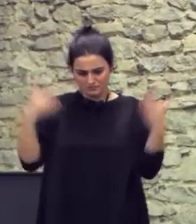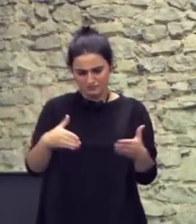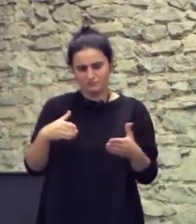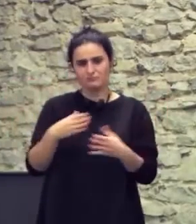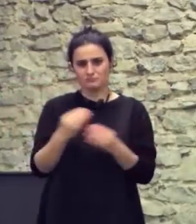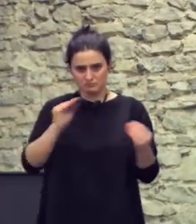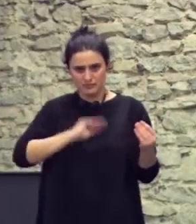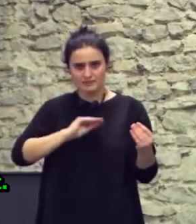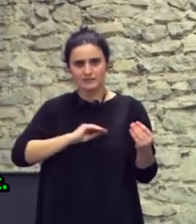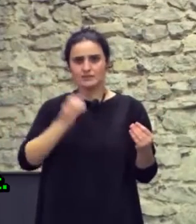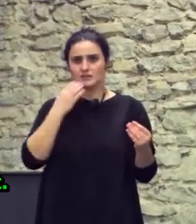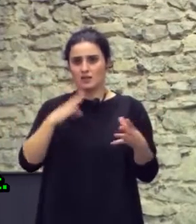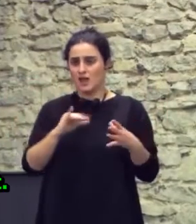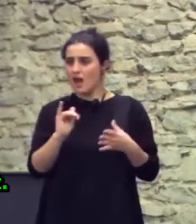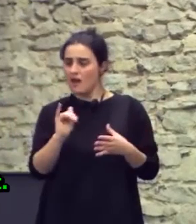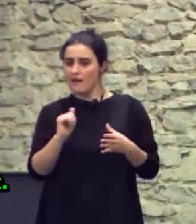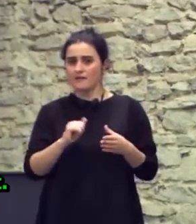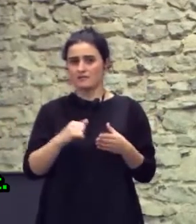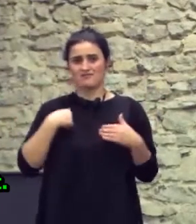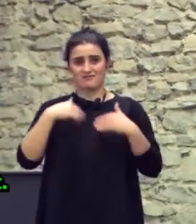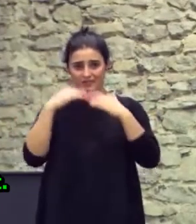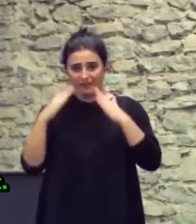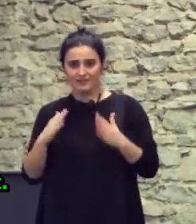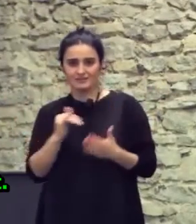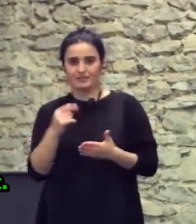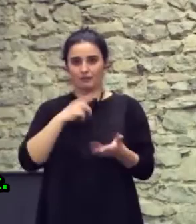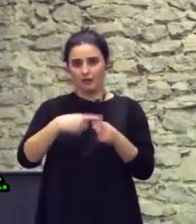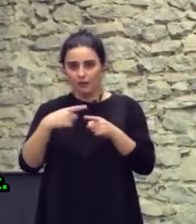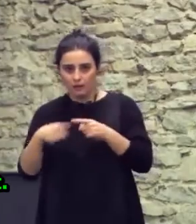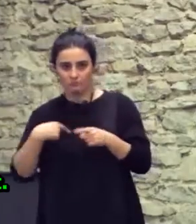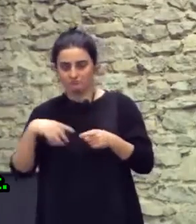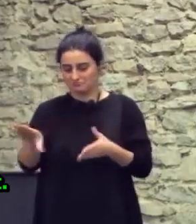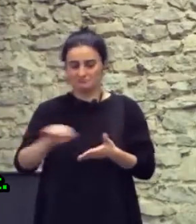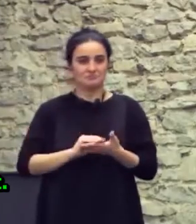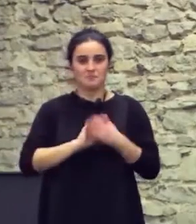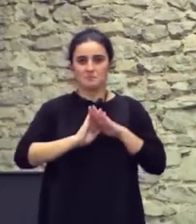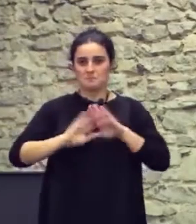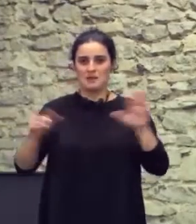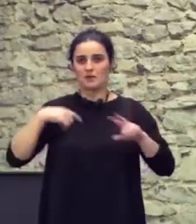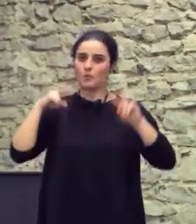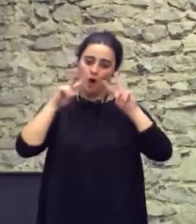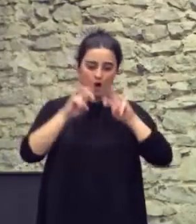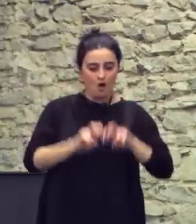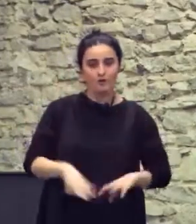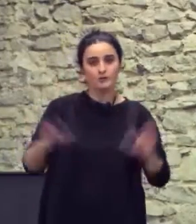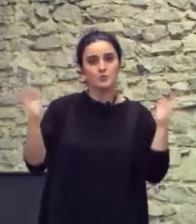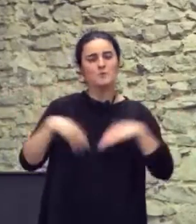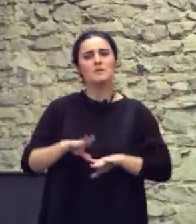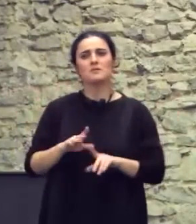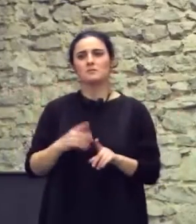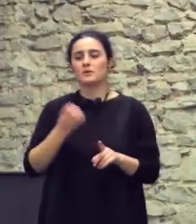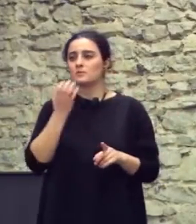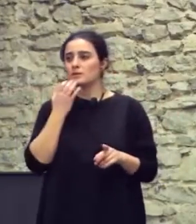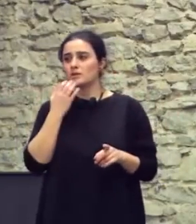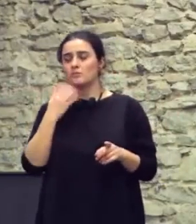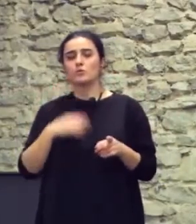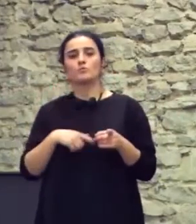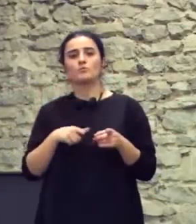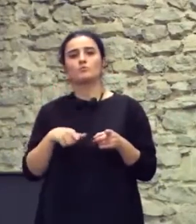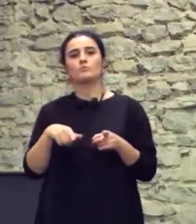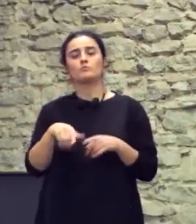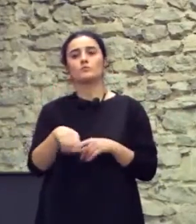dauzkat ba, etxean neuzkan pare bat gauzartu ditut, besterik gabe ez dut larregi bilatu, baina iruditzen zait adibidez Steilasek